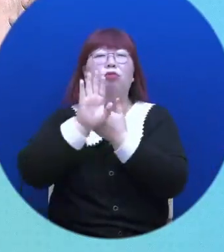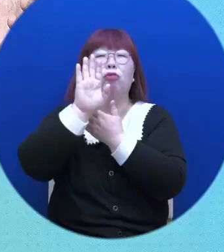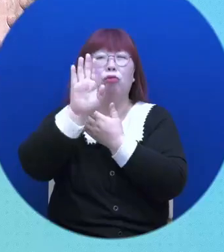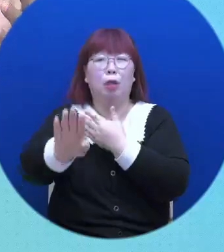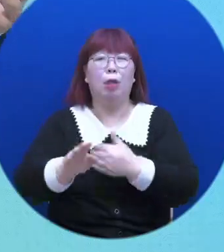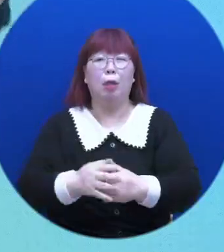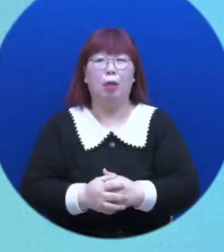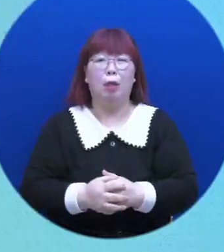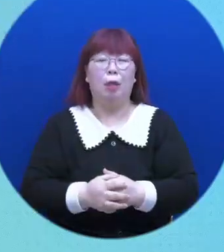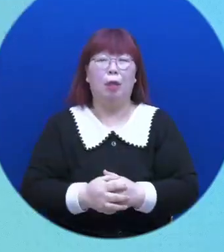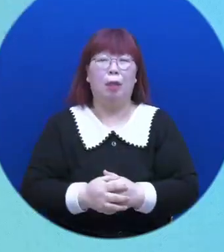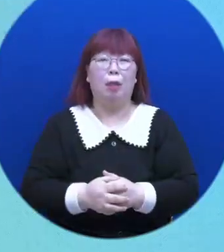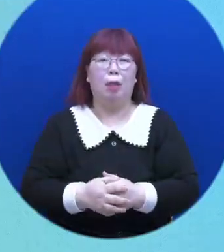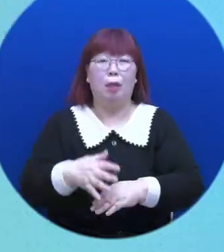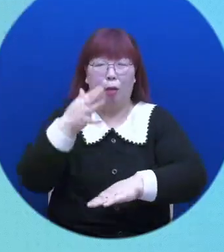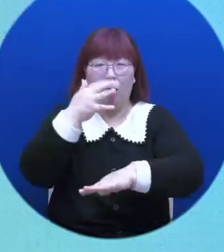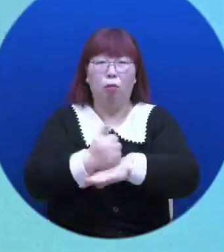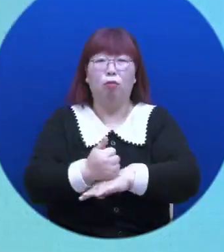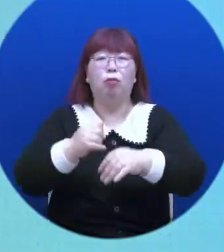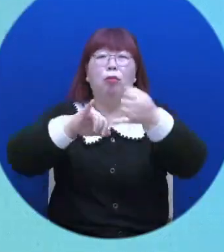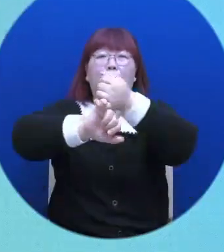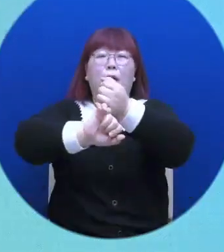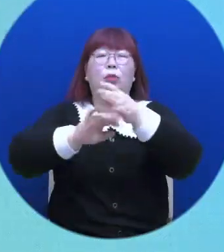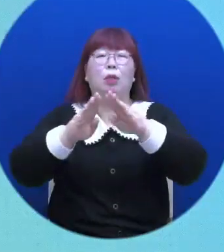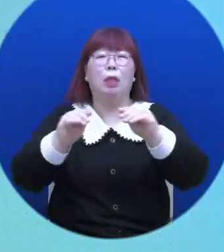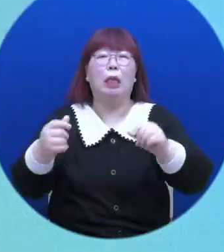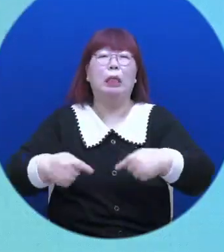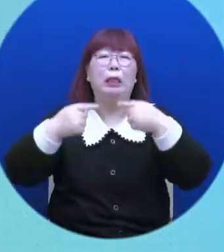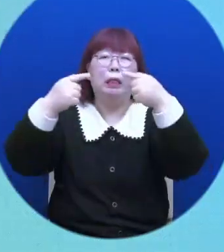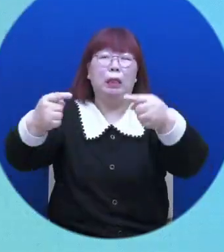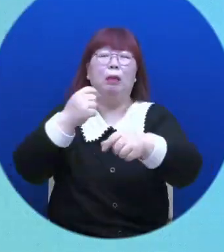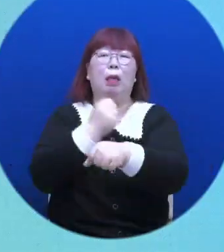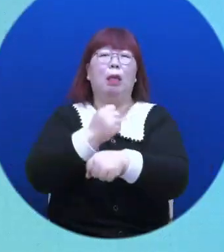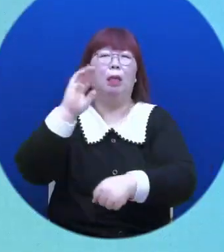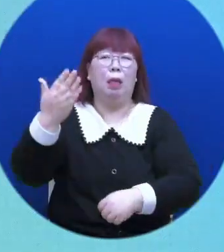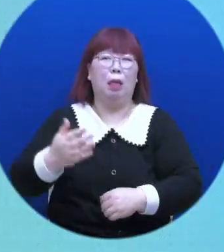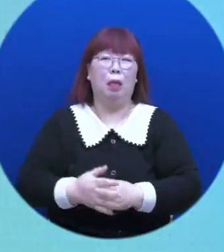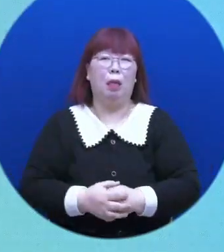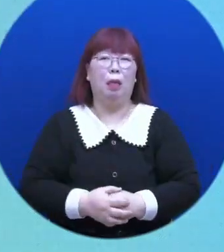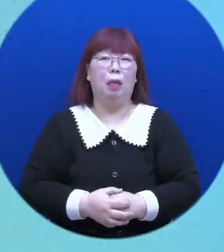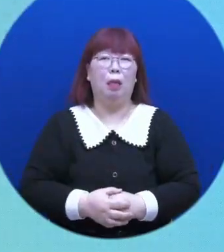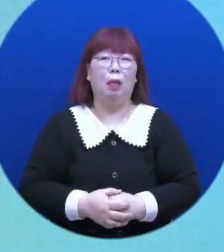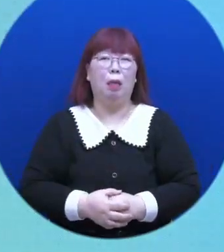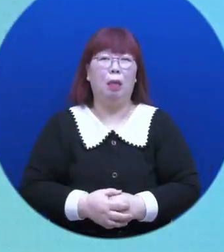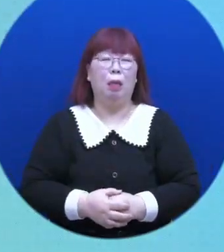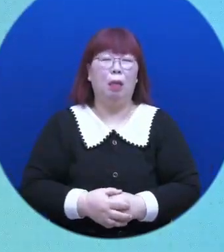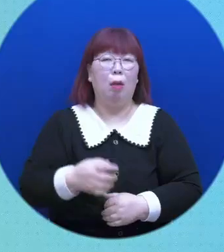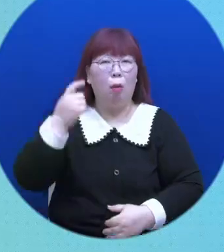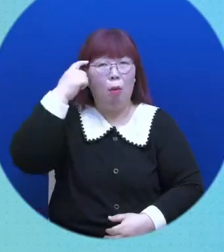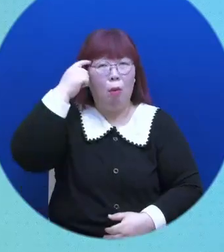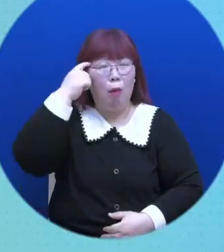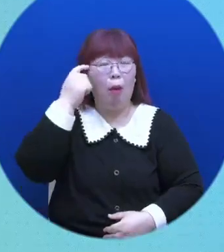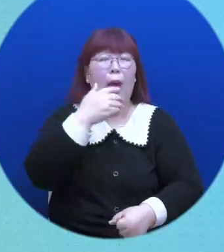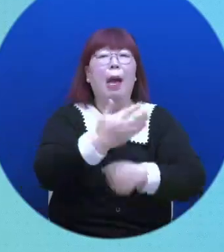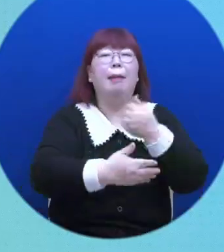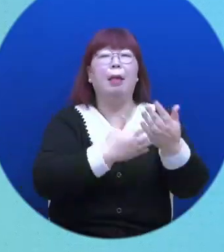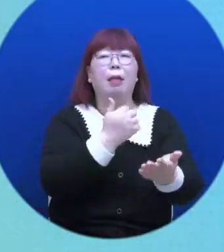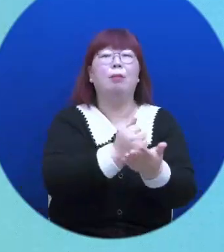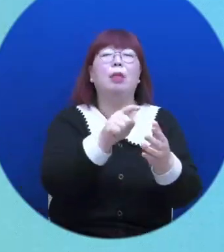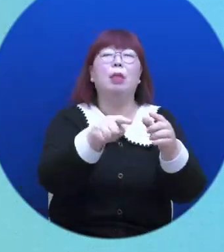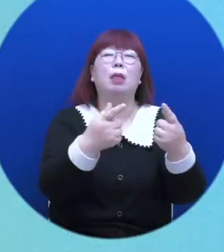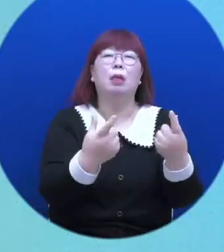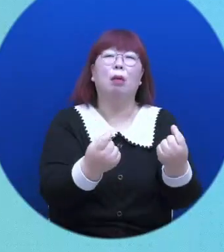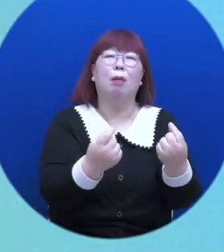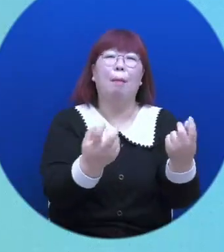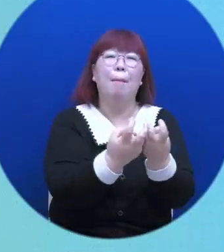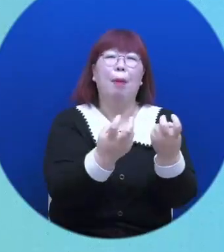비로소 약속의 땅을 들어가게 만듭니다. 자, 그렇다면 왜 하나님께서는 이 같은